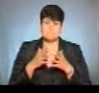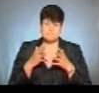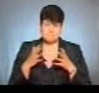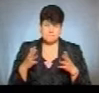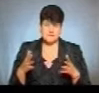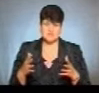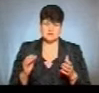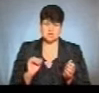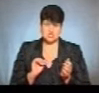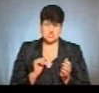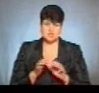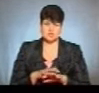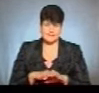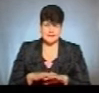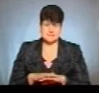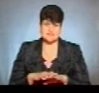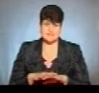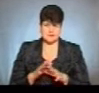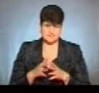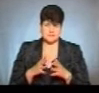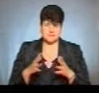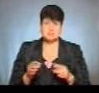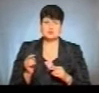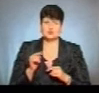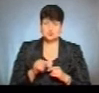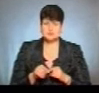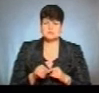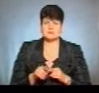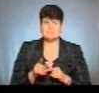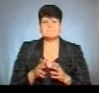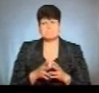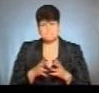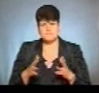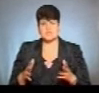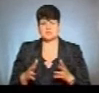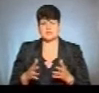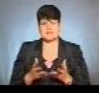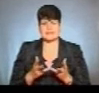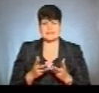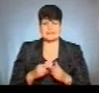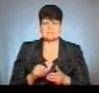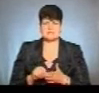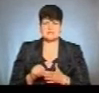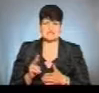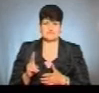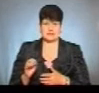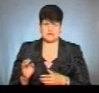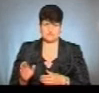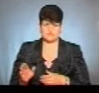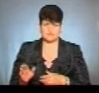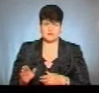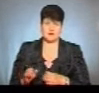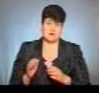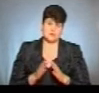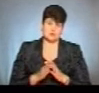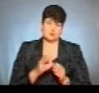густіша, щільніша за населенням область, відповідно, там більша кількість і представників. Я прошу показати, в нас є